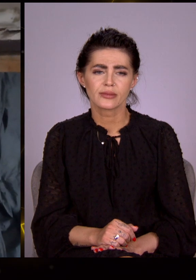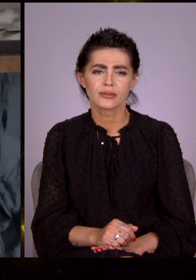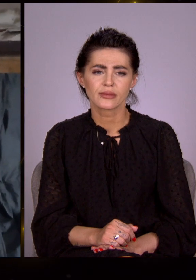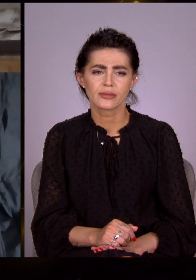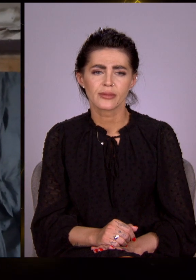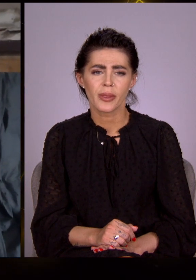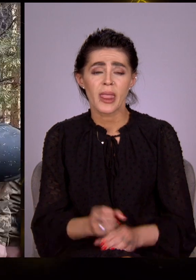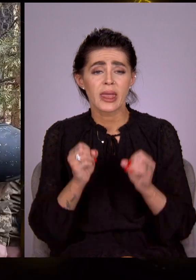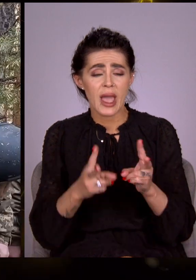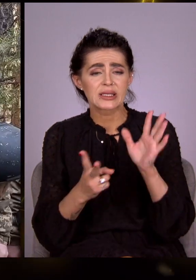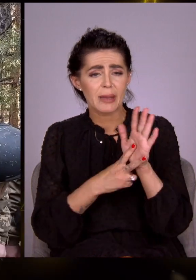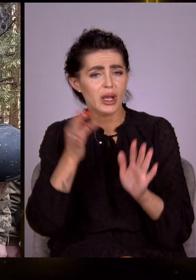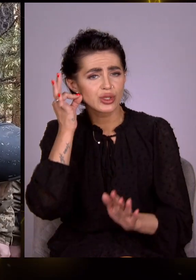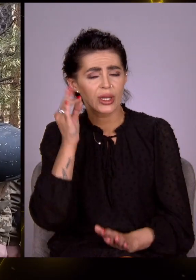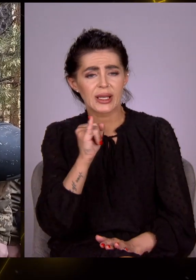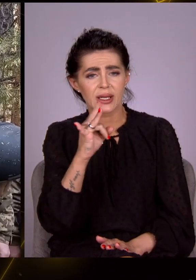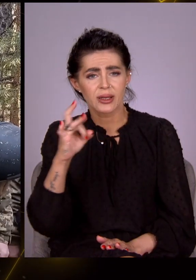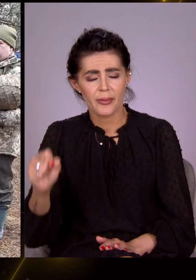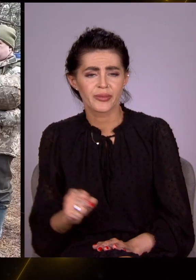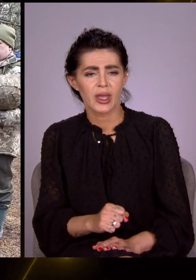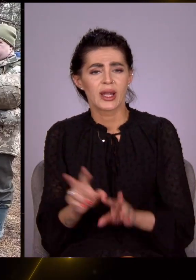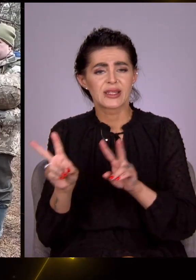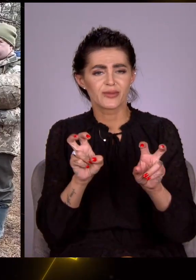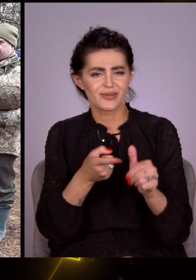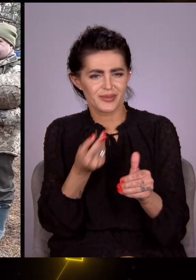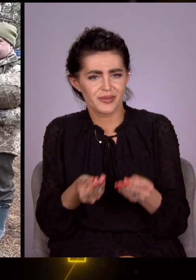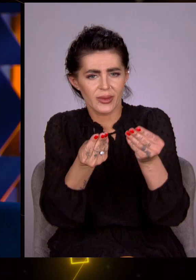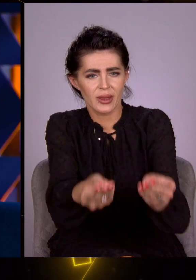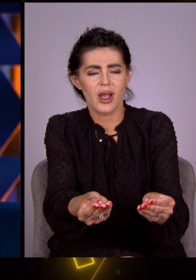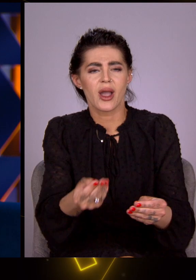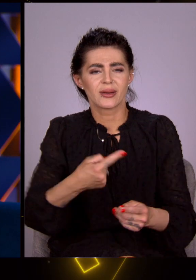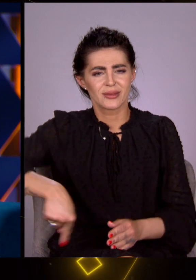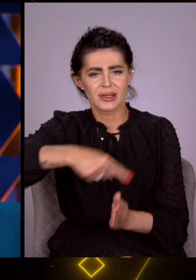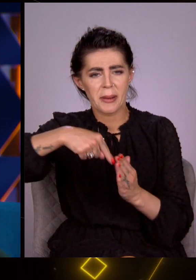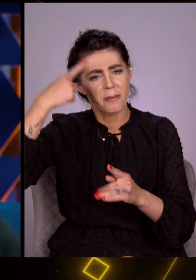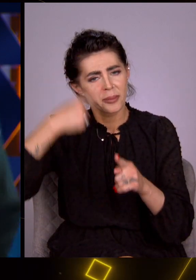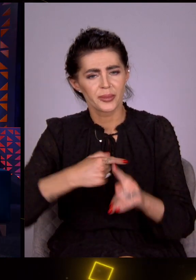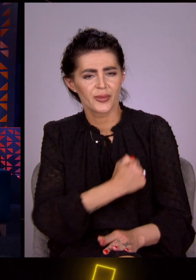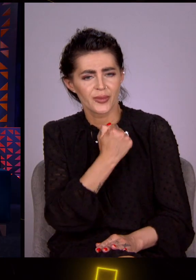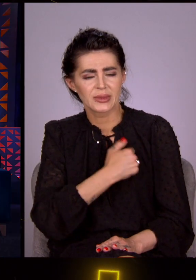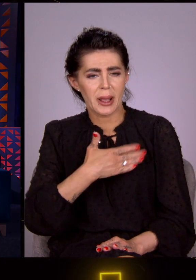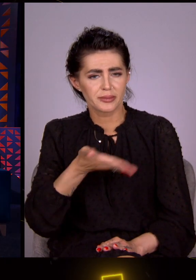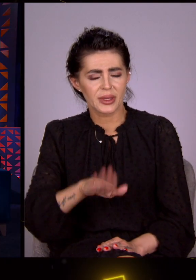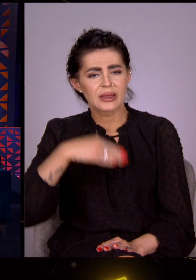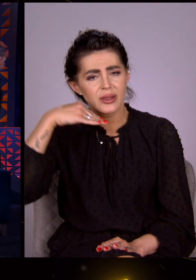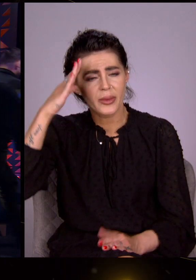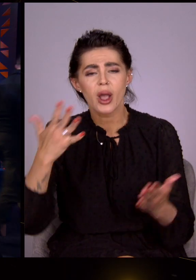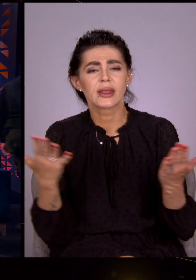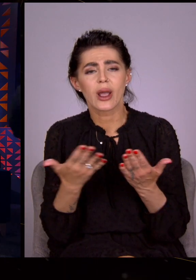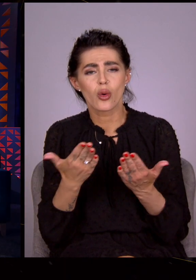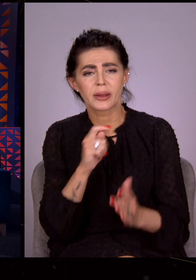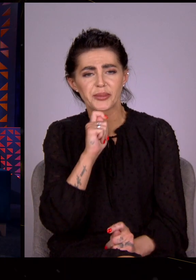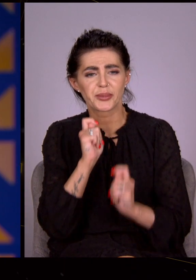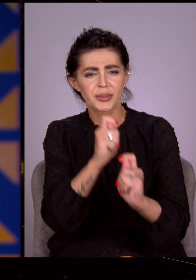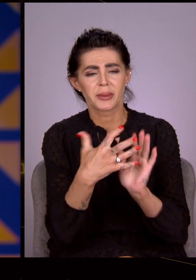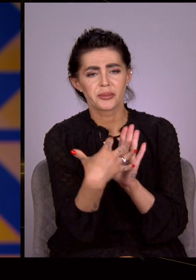Як семирічну Іринку називають побратими її загиблого батька? Та який подарунок просто зараз вона отримає